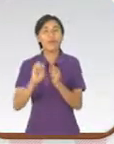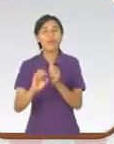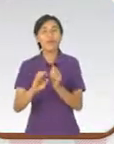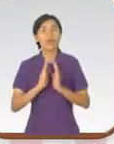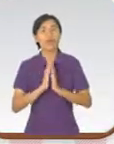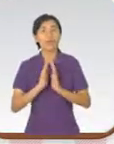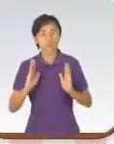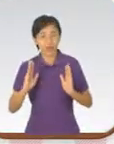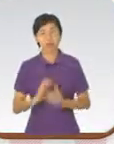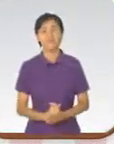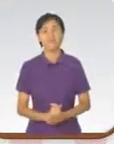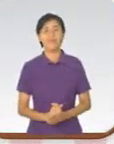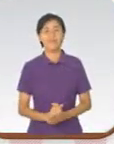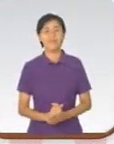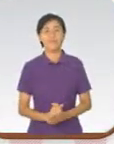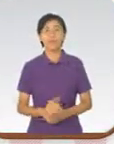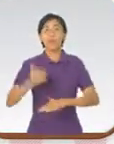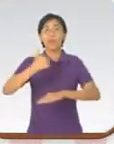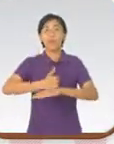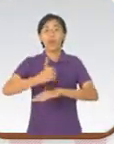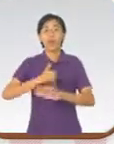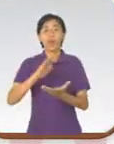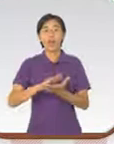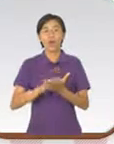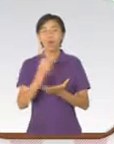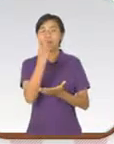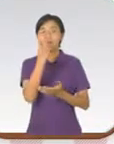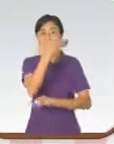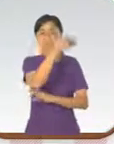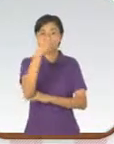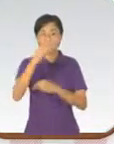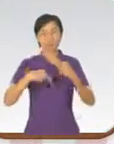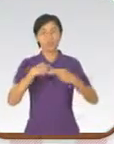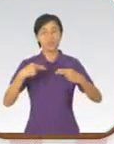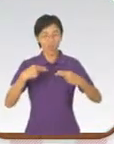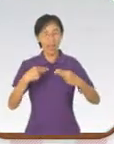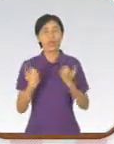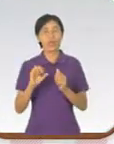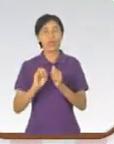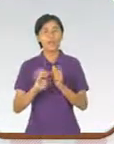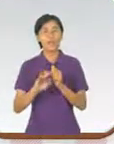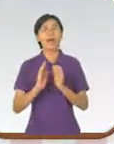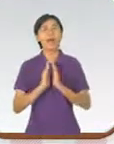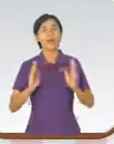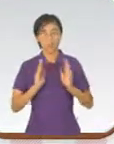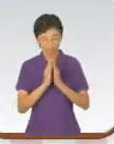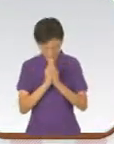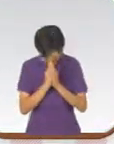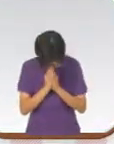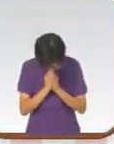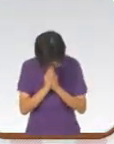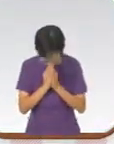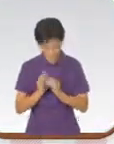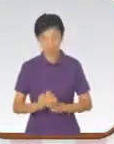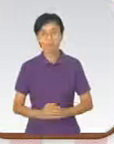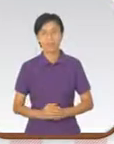จารย์ชัชยารัตตกนิษฐ์นะครับผู้อำนวยการโรงเรียนการอาหารนานาชาติสวนดุสิตขอบคุณมากครับ ยินดีค่ะ เดี๋ยวครั้งหน้านะครับม